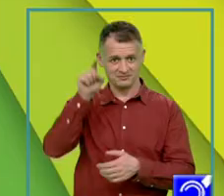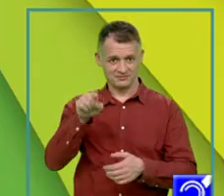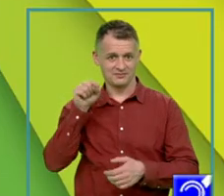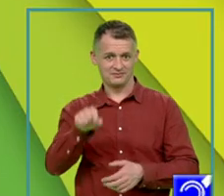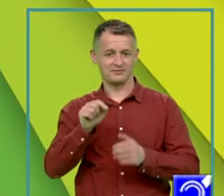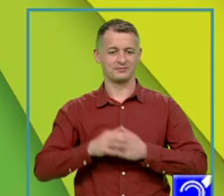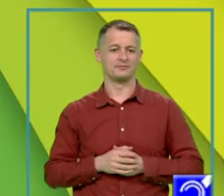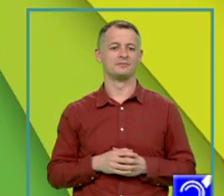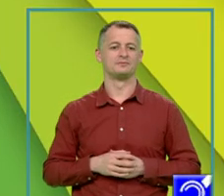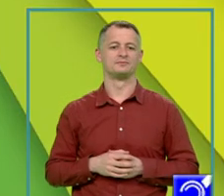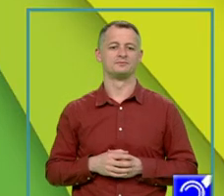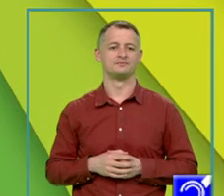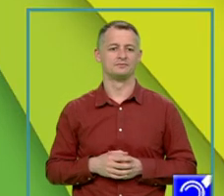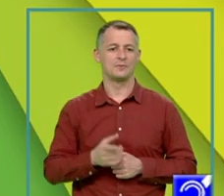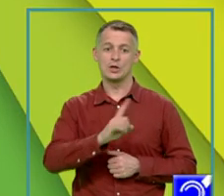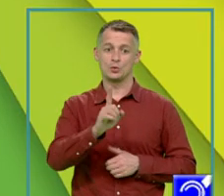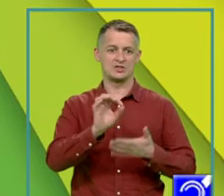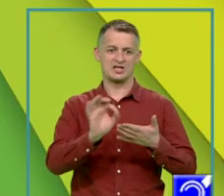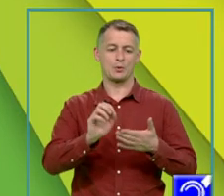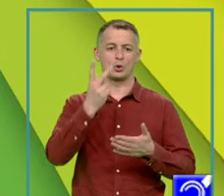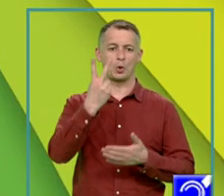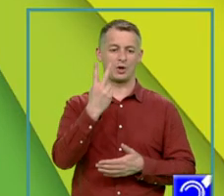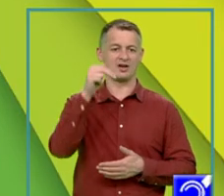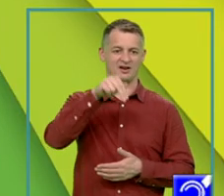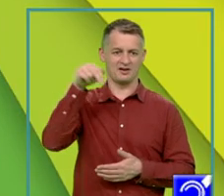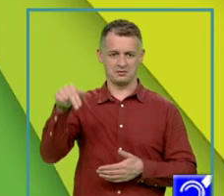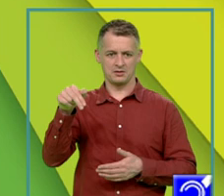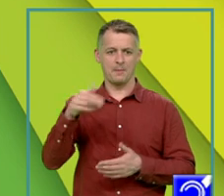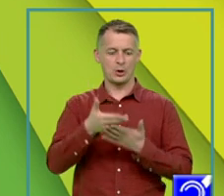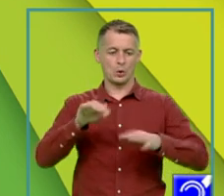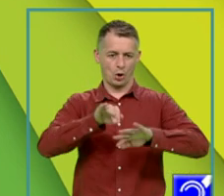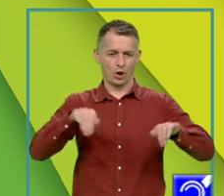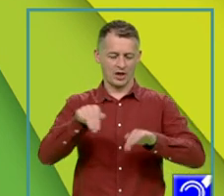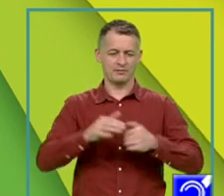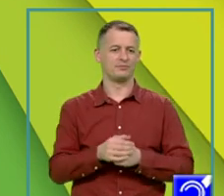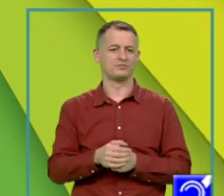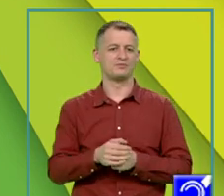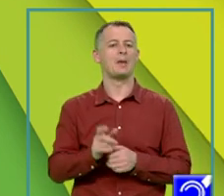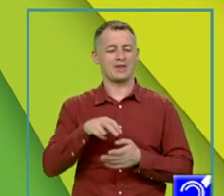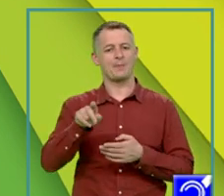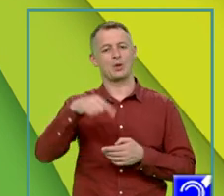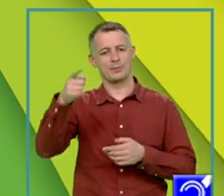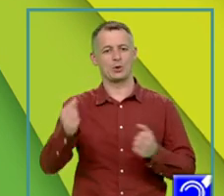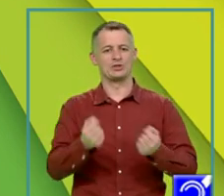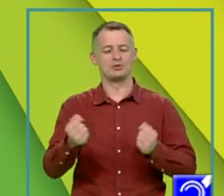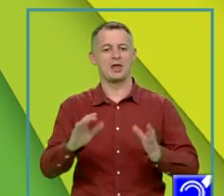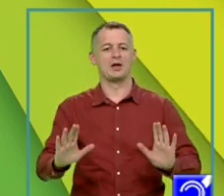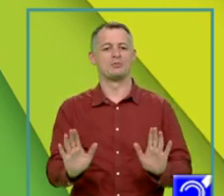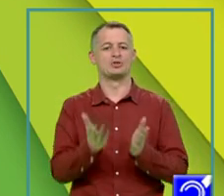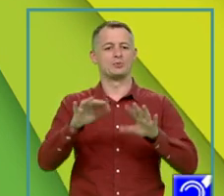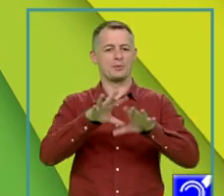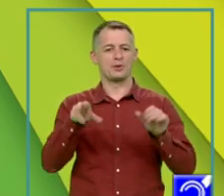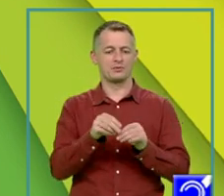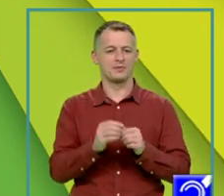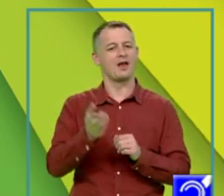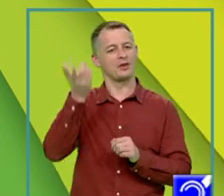Doina că nu avem deceda nu înota mai departe al doilea exercițiu pe care îl am și început împreună parțială am